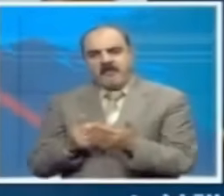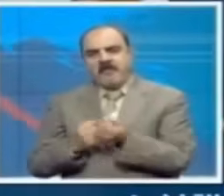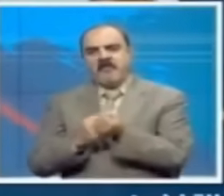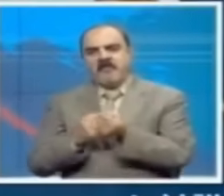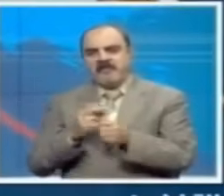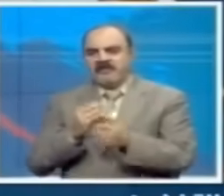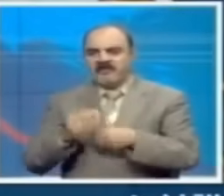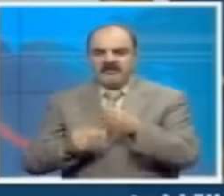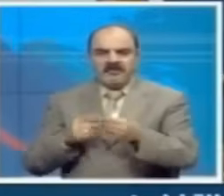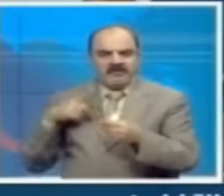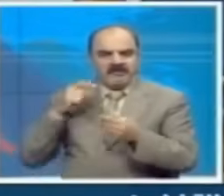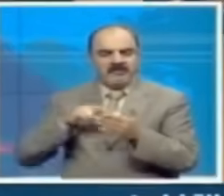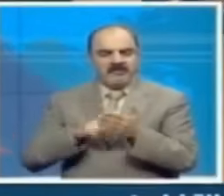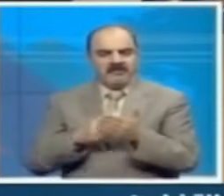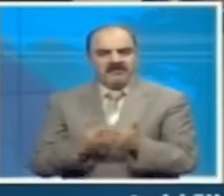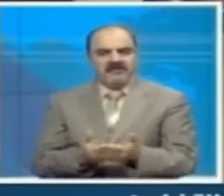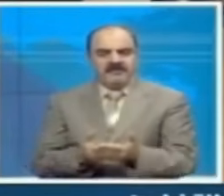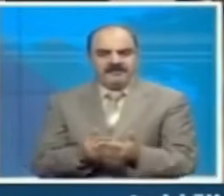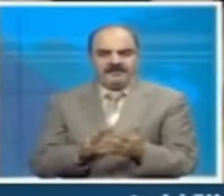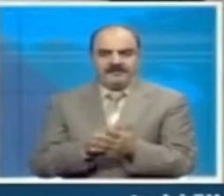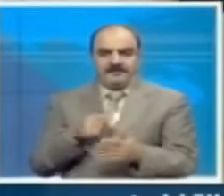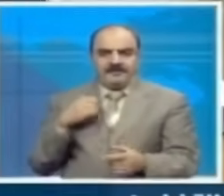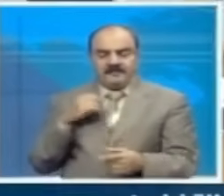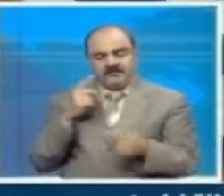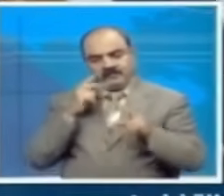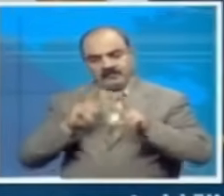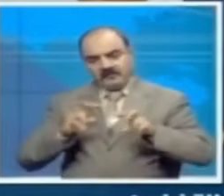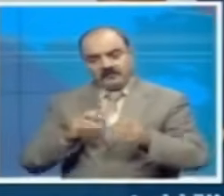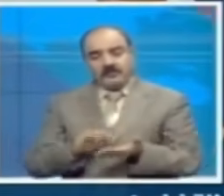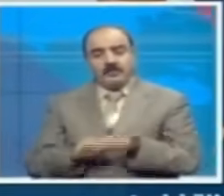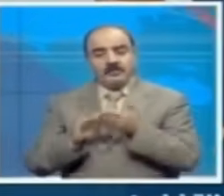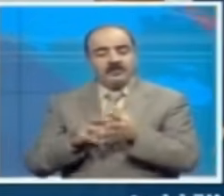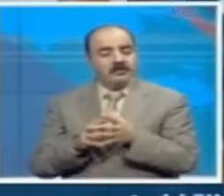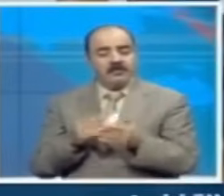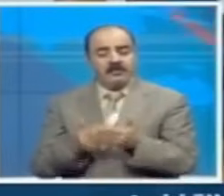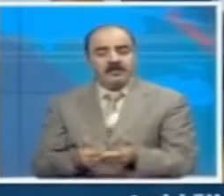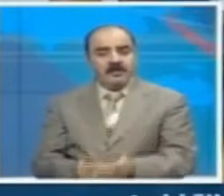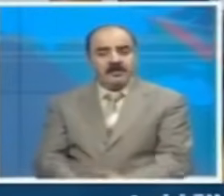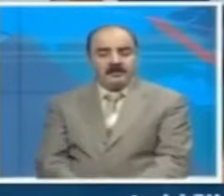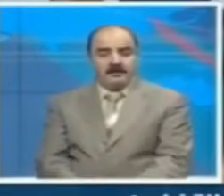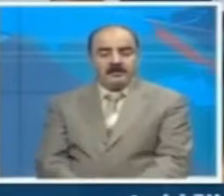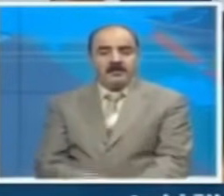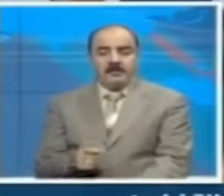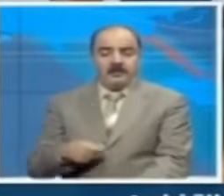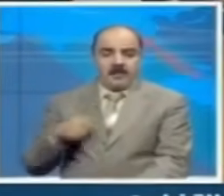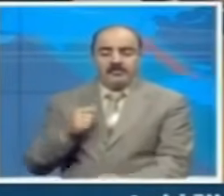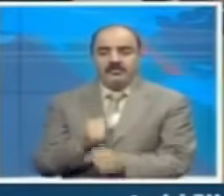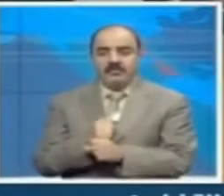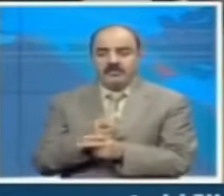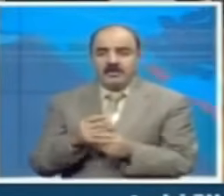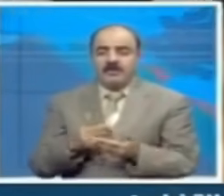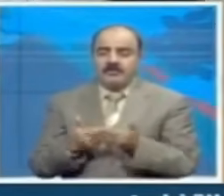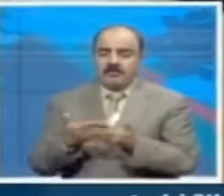للتحديات التي يواجهونها، حيث اطلع السيد الرئيس على الخدمات المقدمة لهم بما يشمل الخدمات